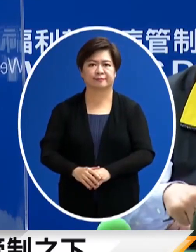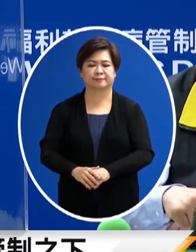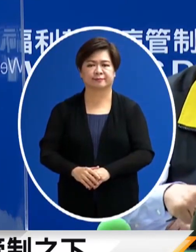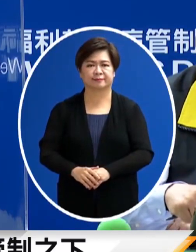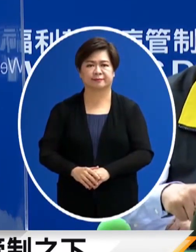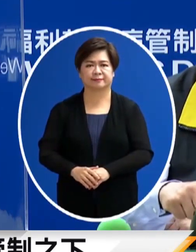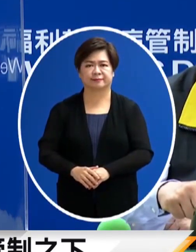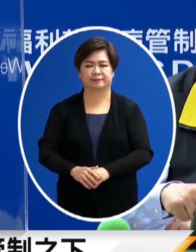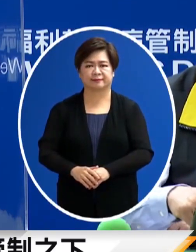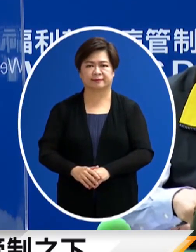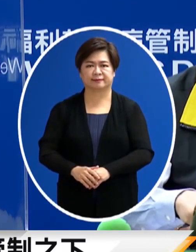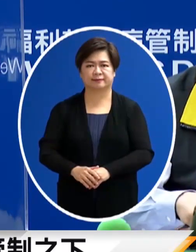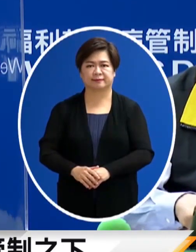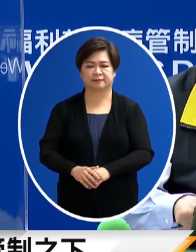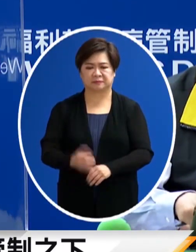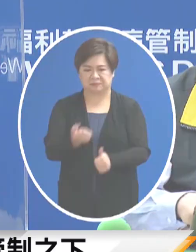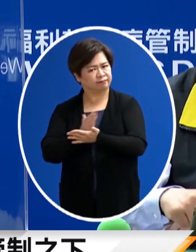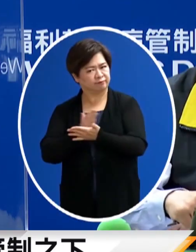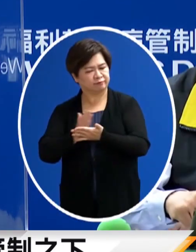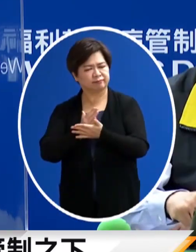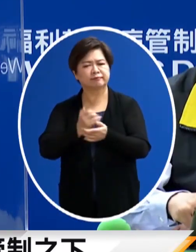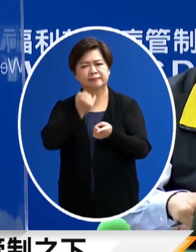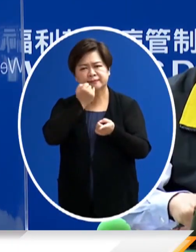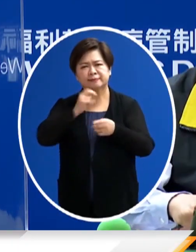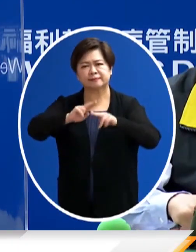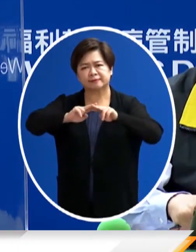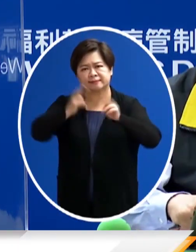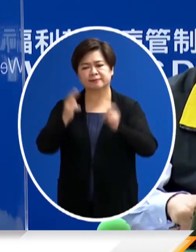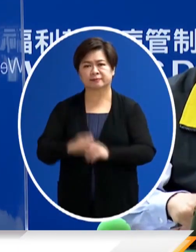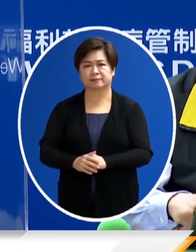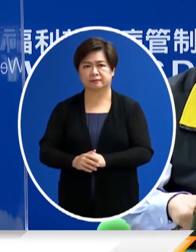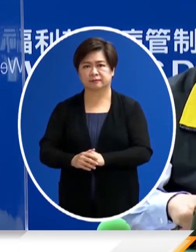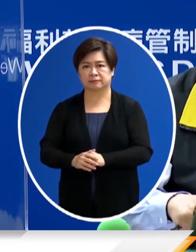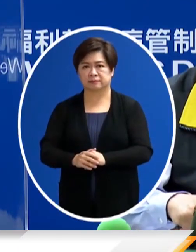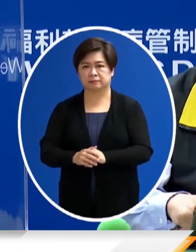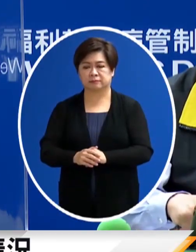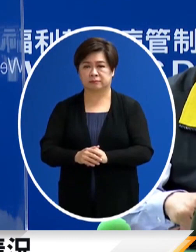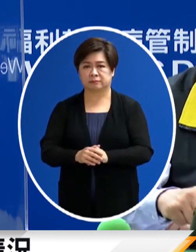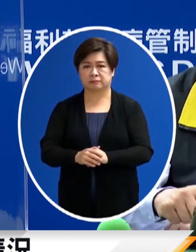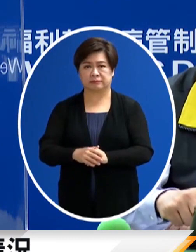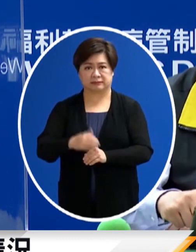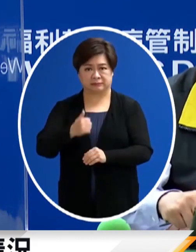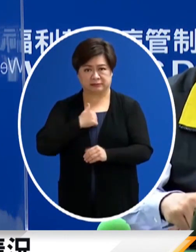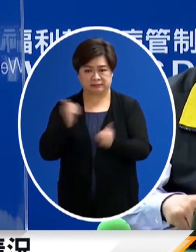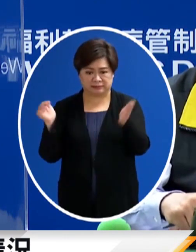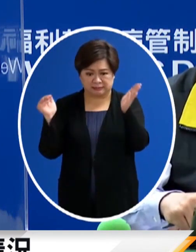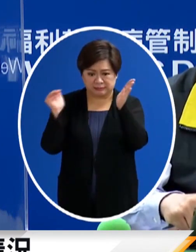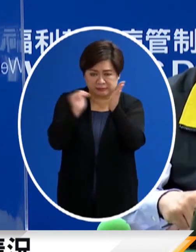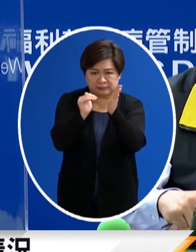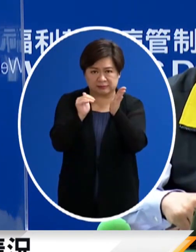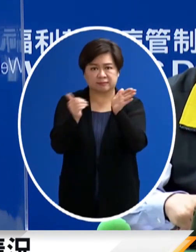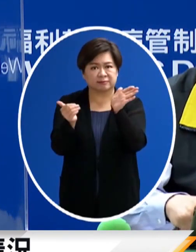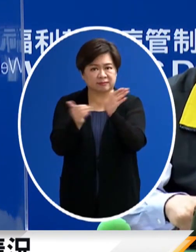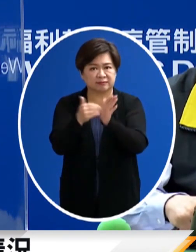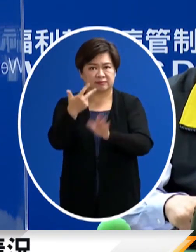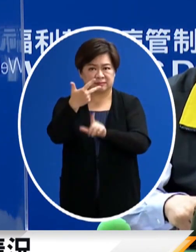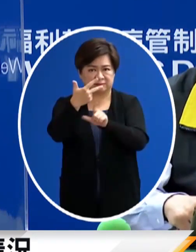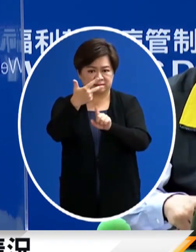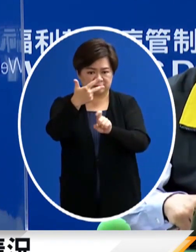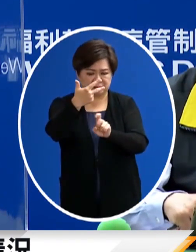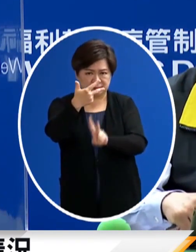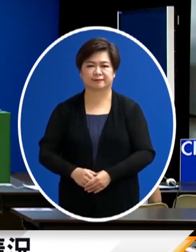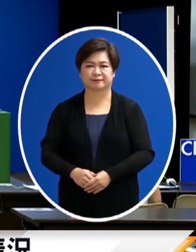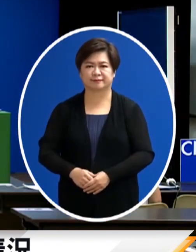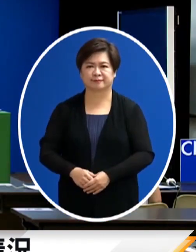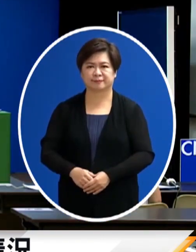比较高强度的一个管制之下，好，那不过最终还是要，看最后到7月12号整体疫情